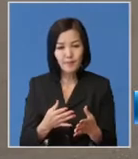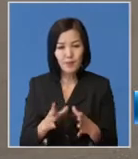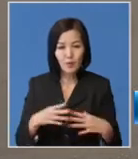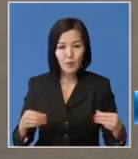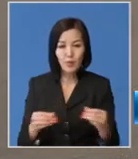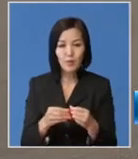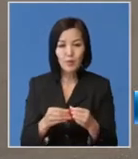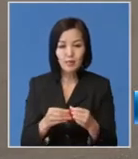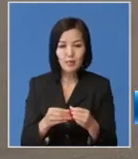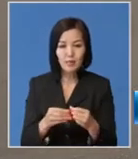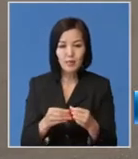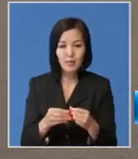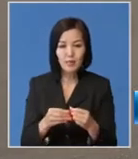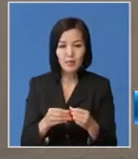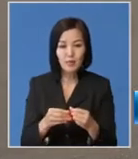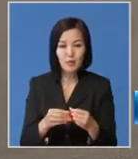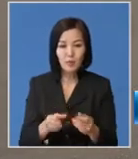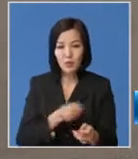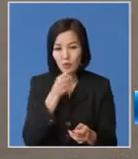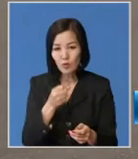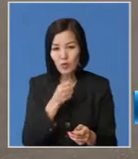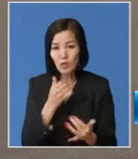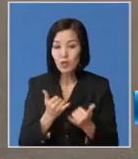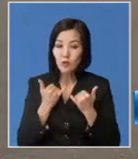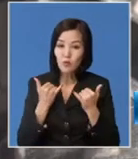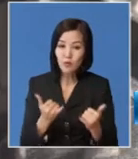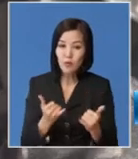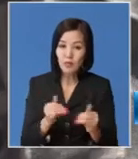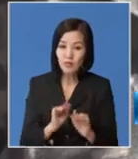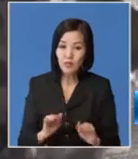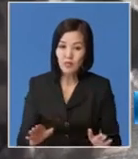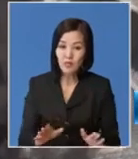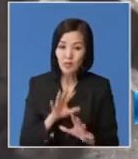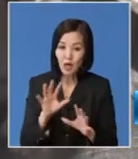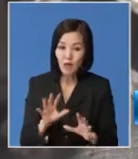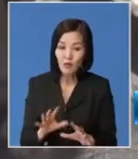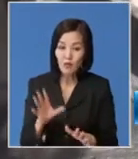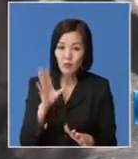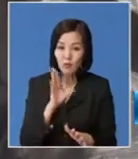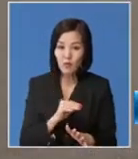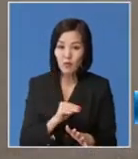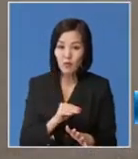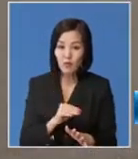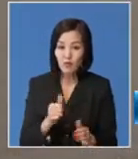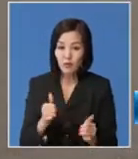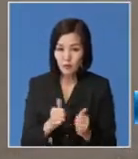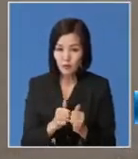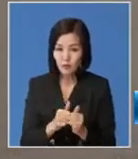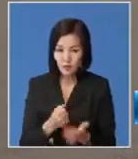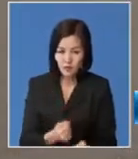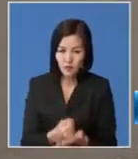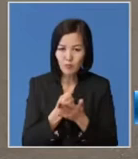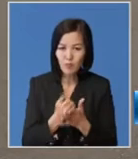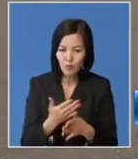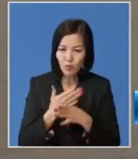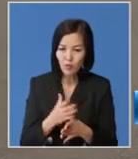отбасында көрген тәрбиесімен үлкенді құрмет көріп, кішіні сыйлаған азамат, демеусіз дегенге тіреу болатын,